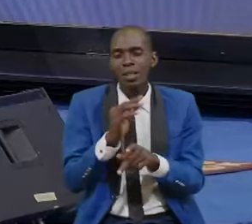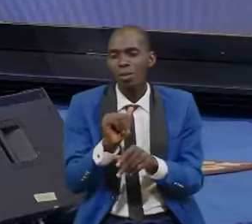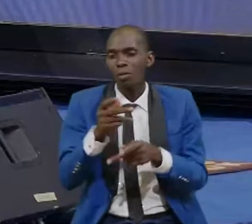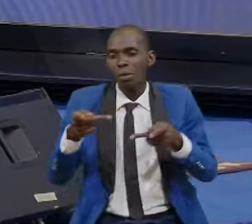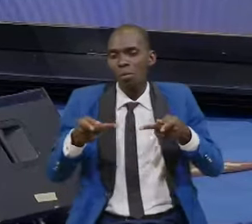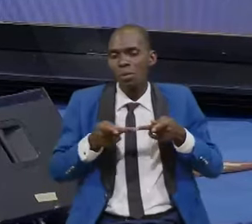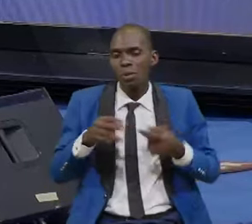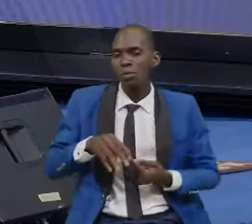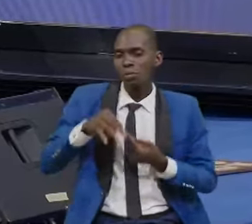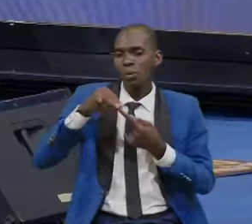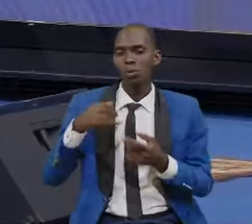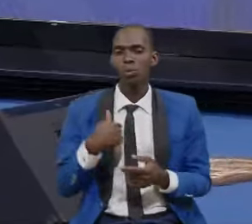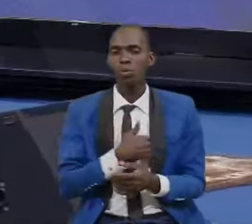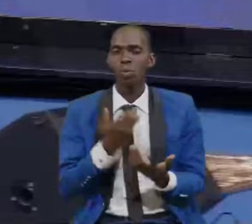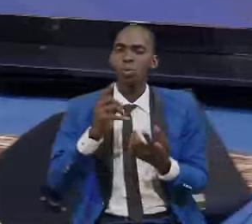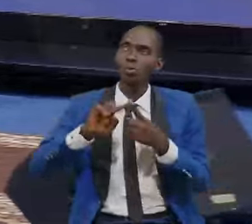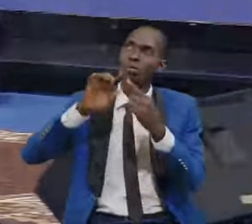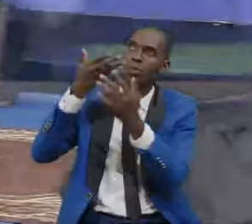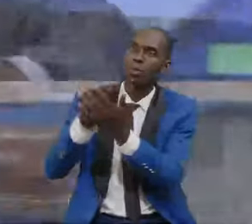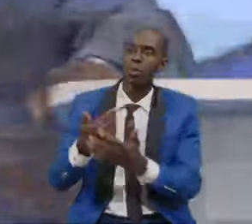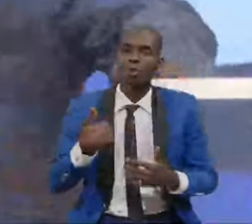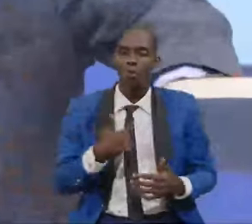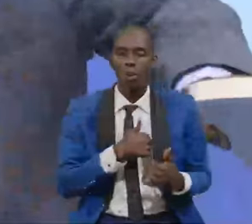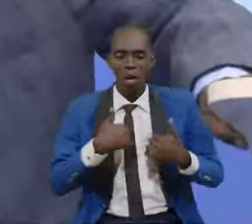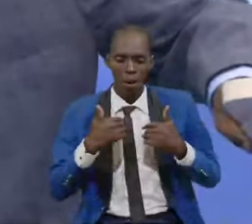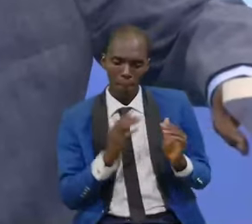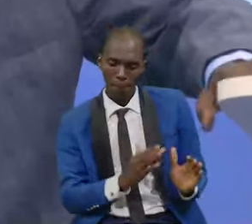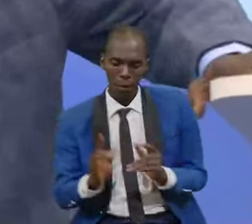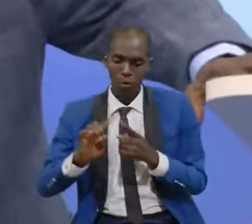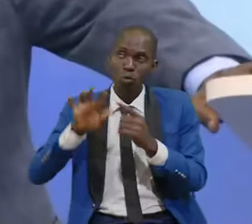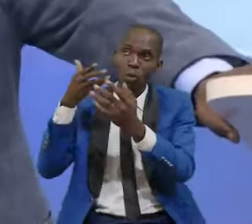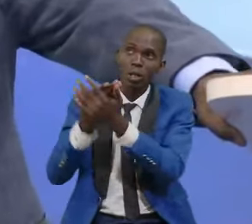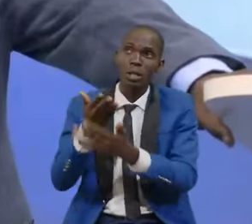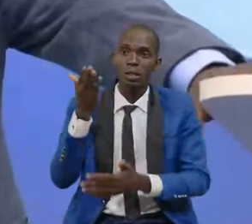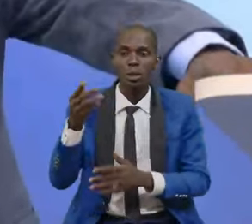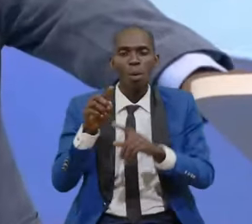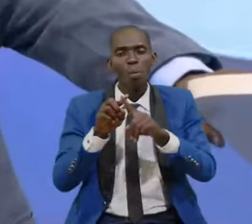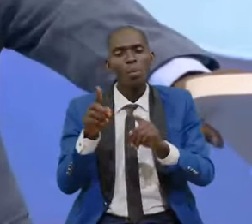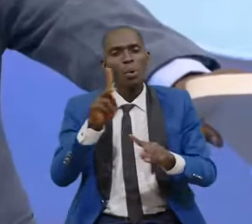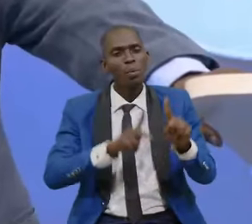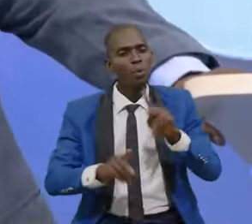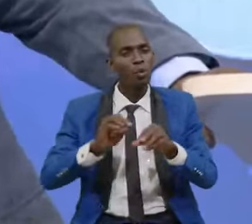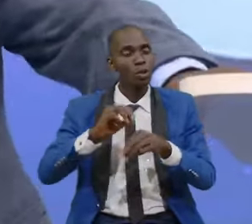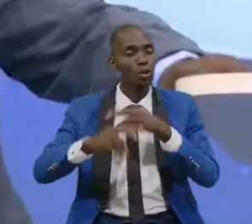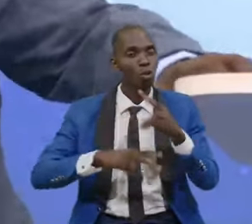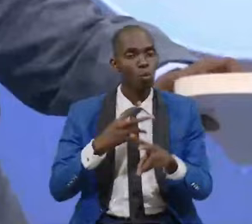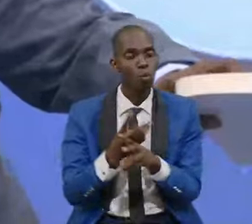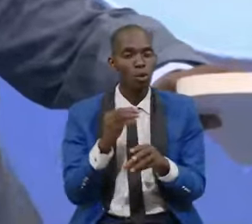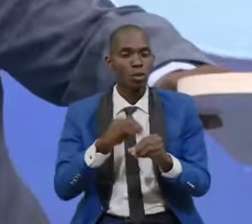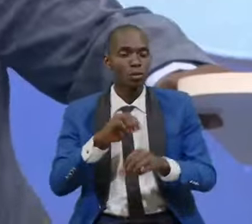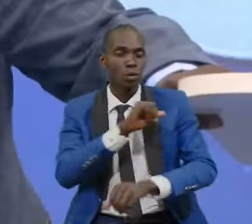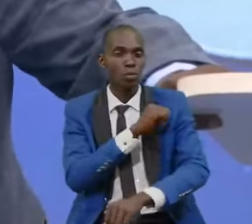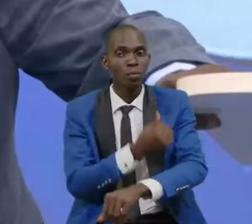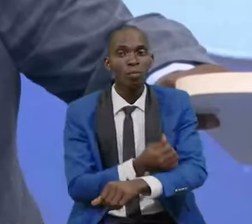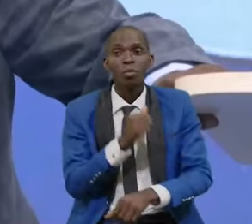aller. Et nous avons même des stratégies pour nous amener là-bas. Mais les gens du monde, les gens qui ont l'autorité, non